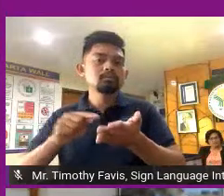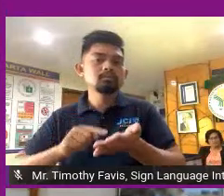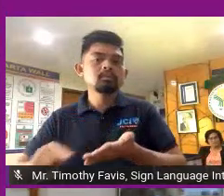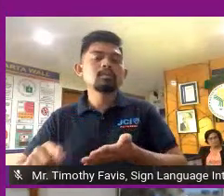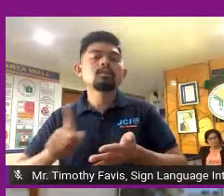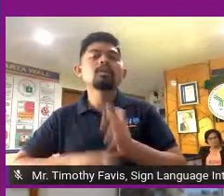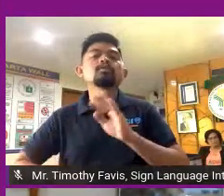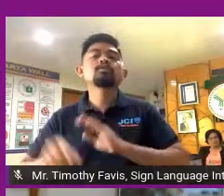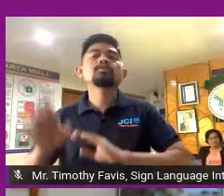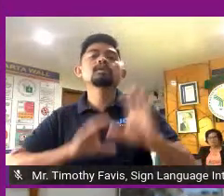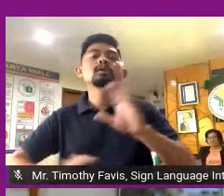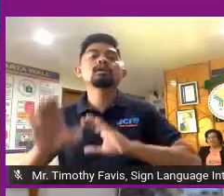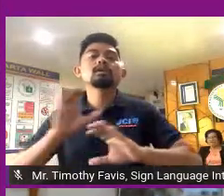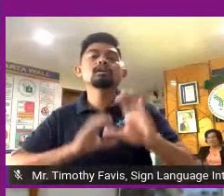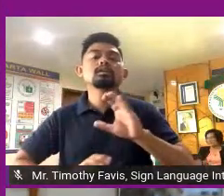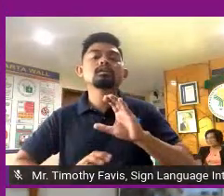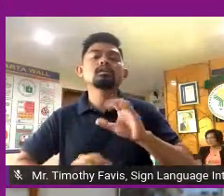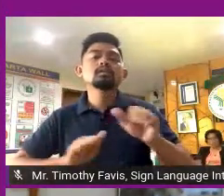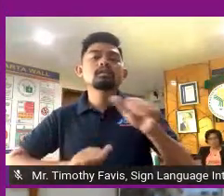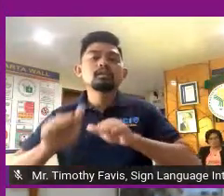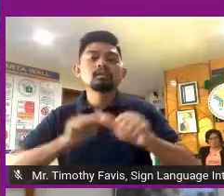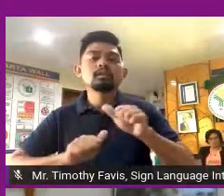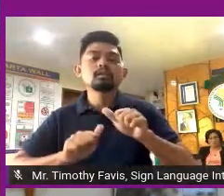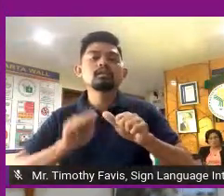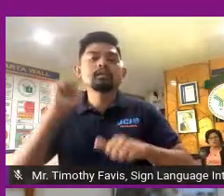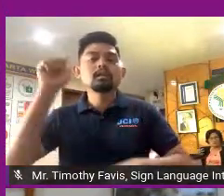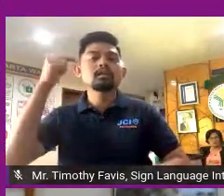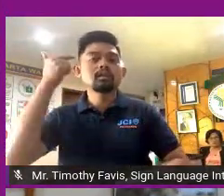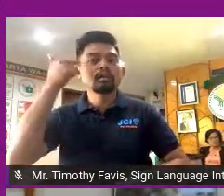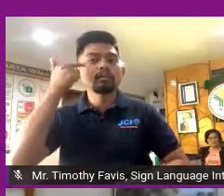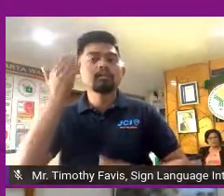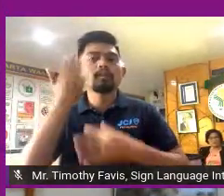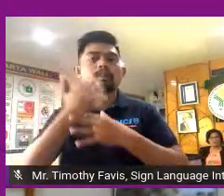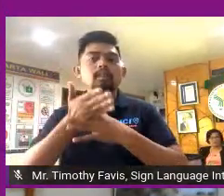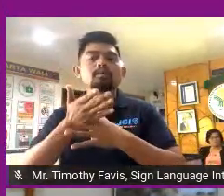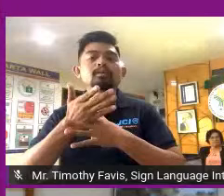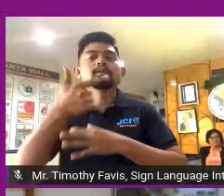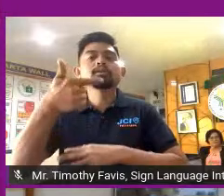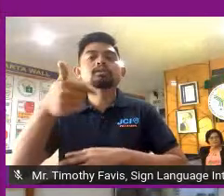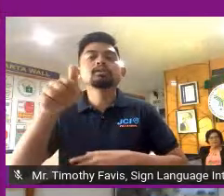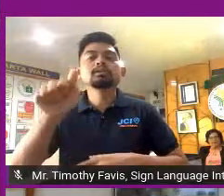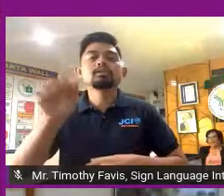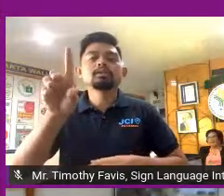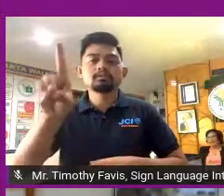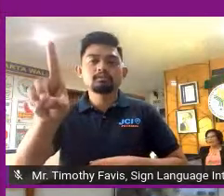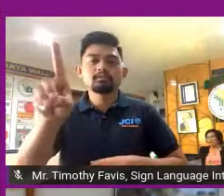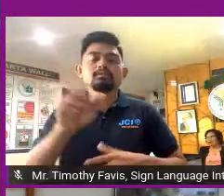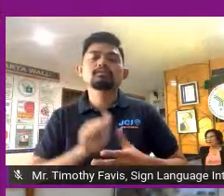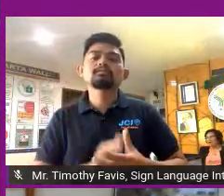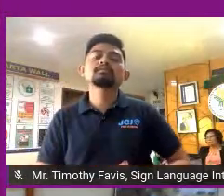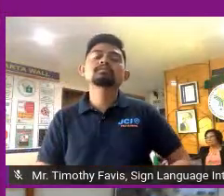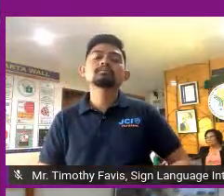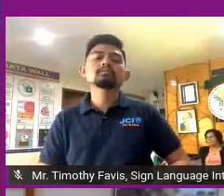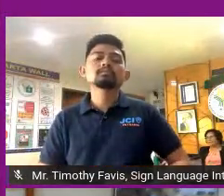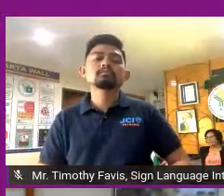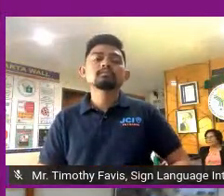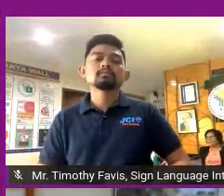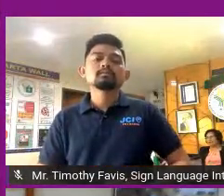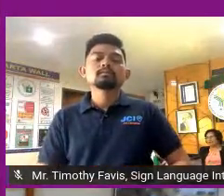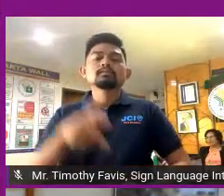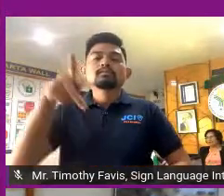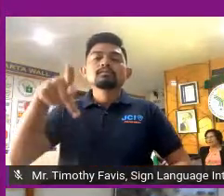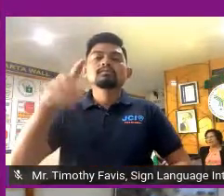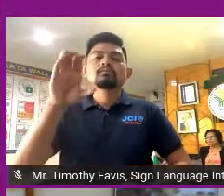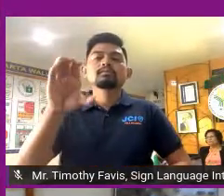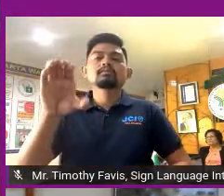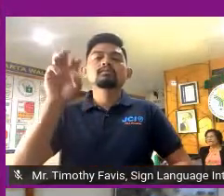ang activities ng ating gobyerno towards gender and development? Ang